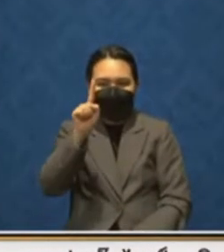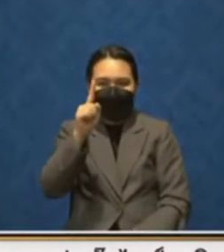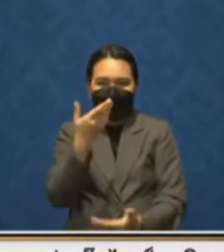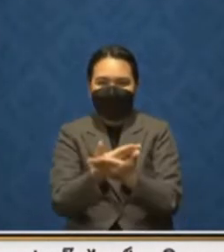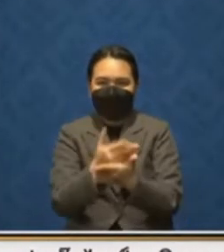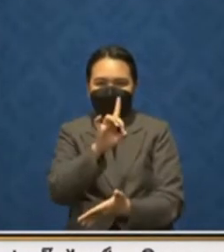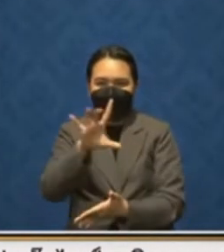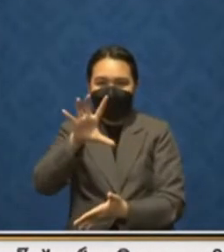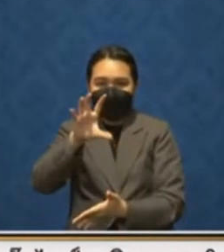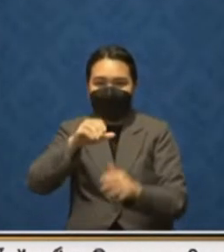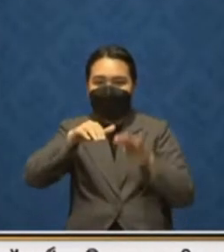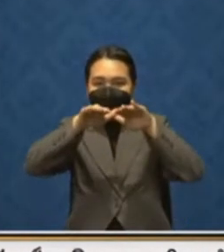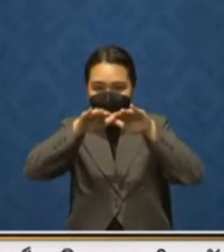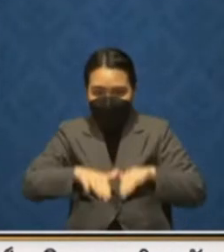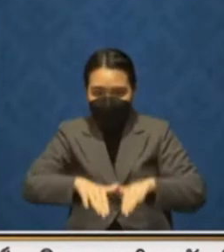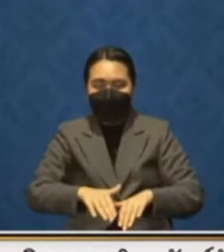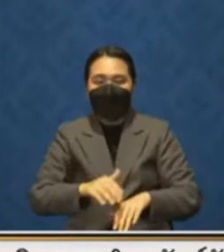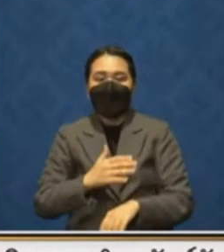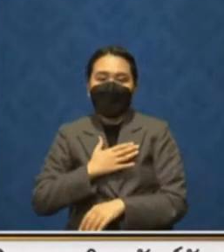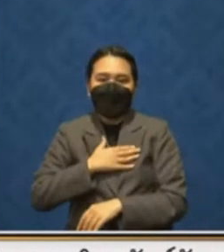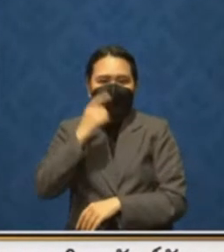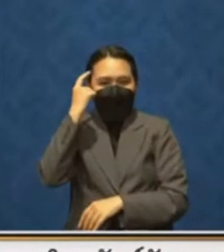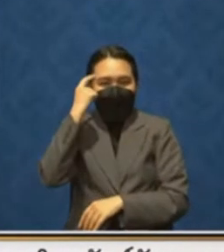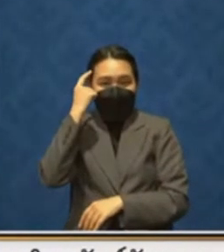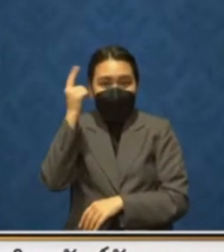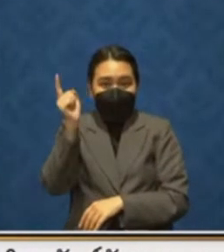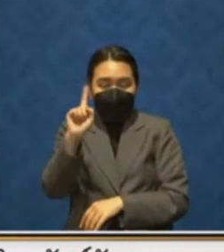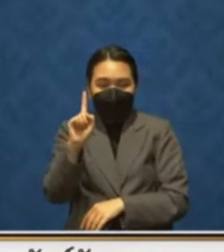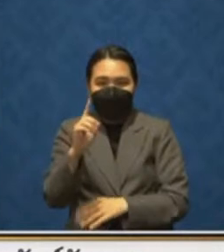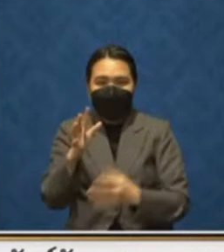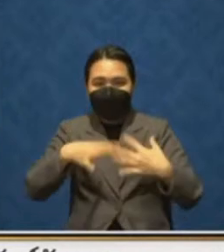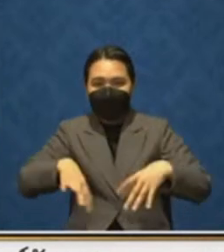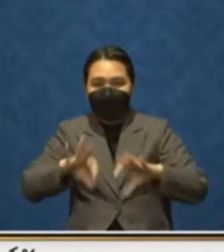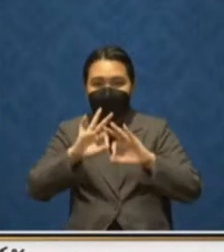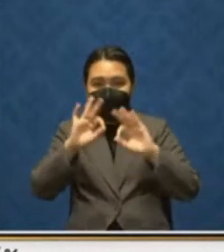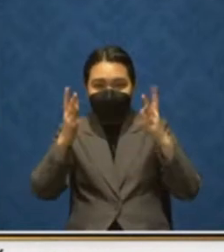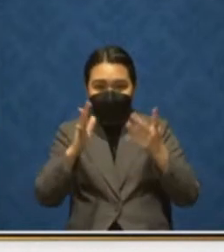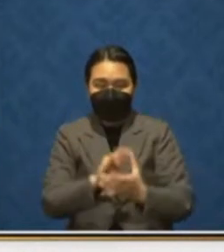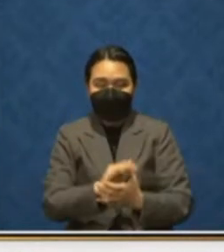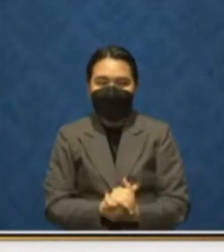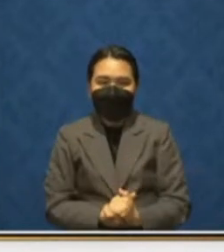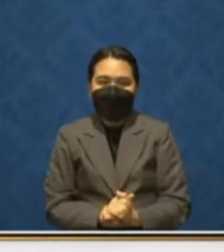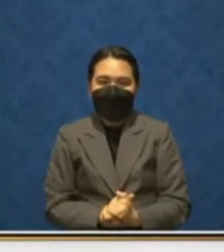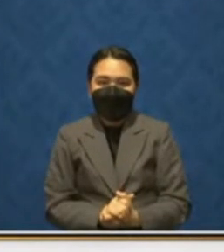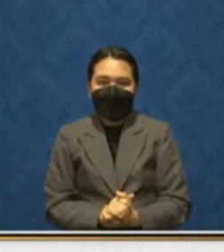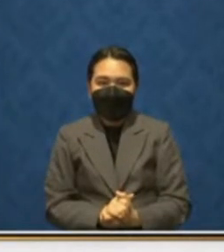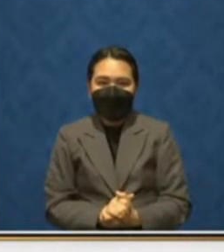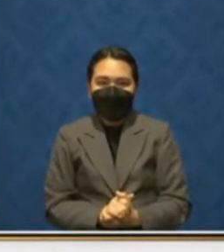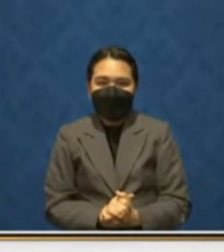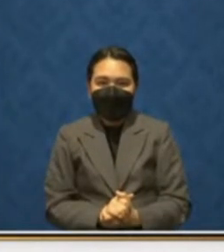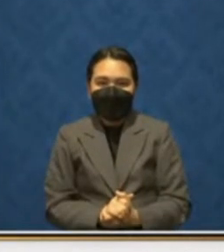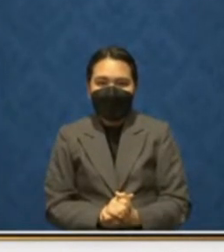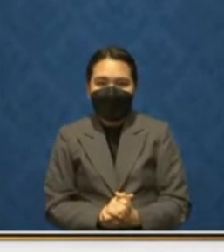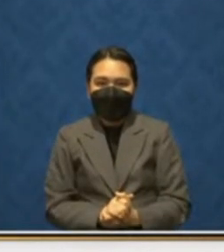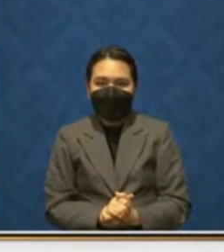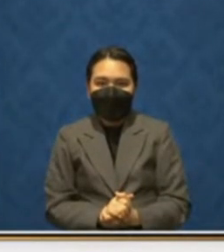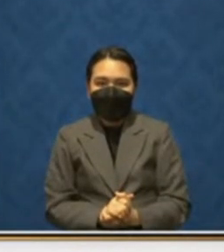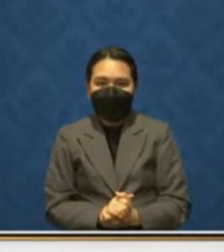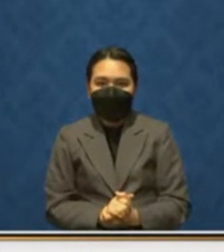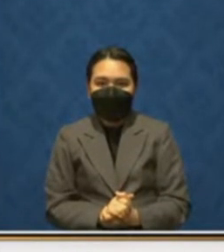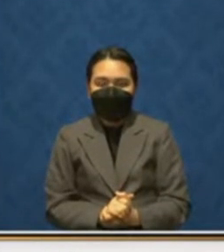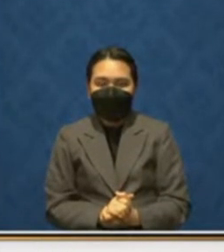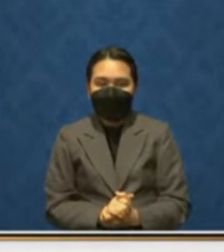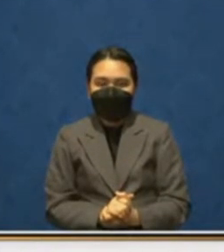พวกนี้นะผมว่ามันไม่มีความจำเป็นใดๆนะครับที่จะต้องต้องให้